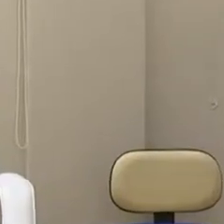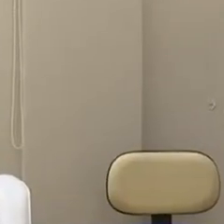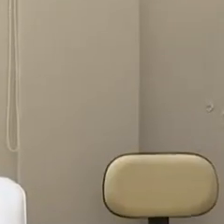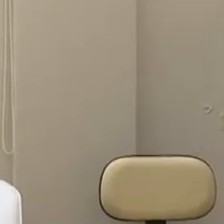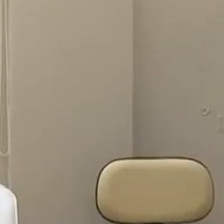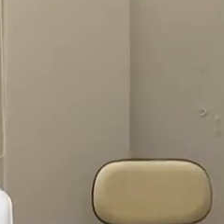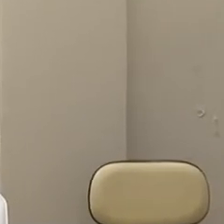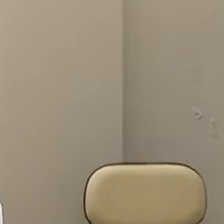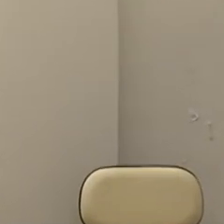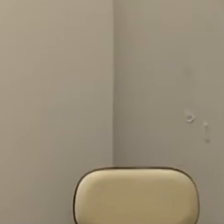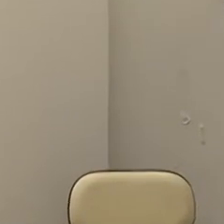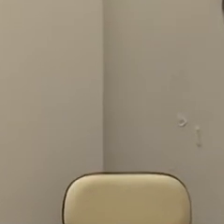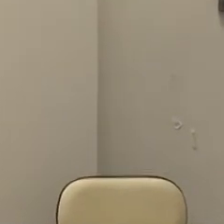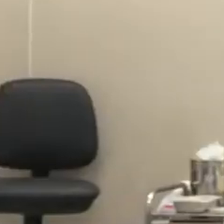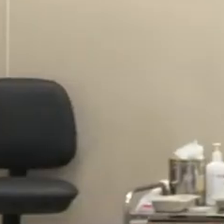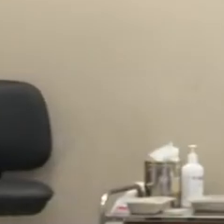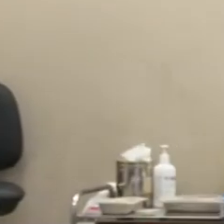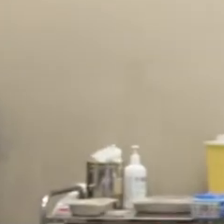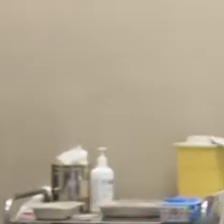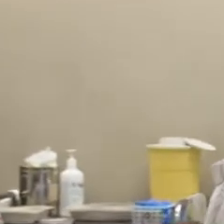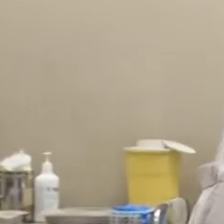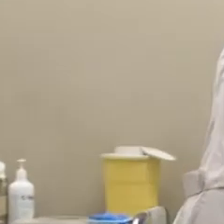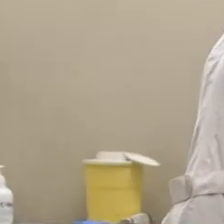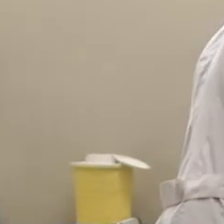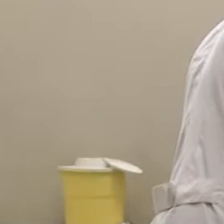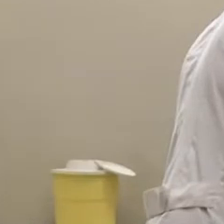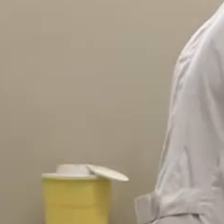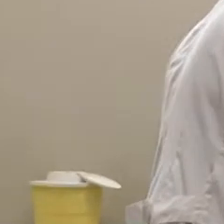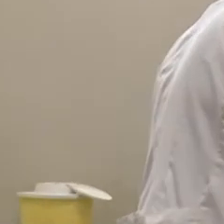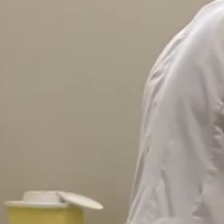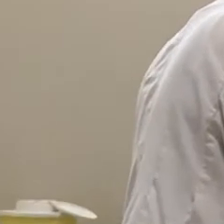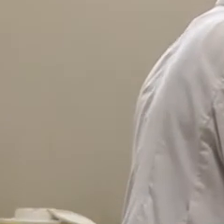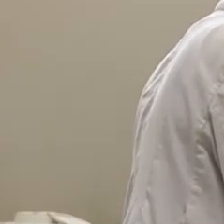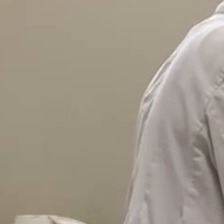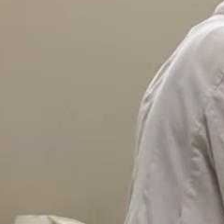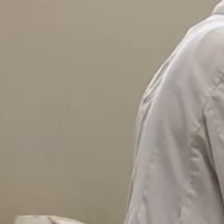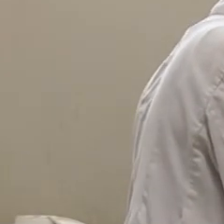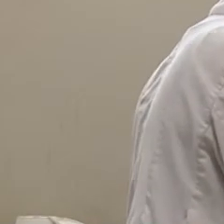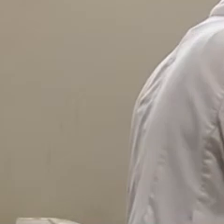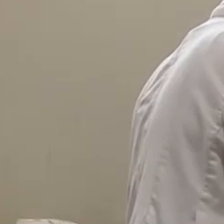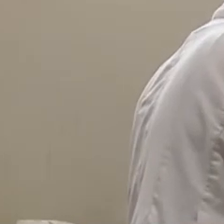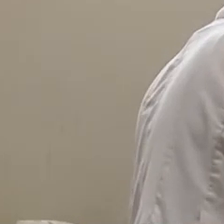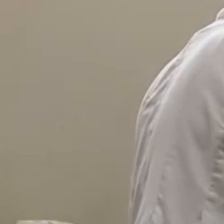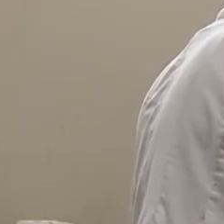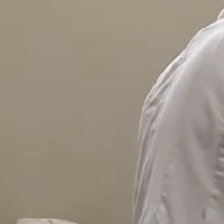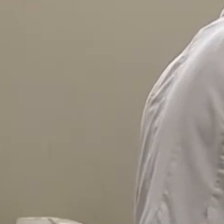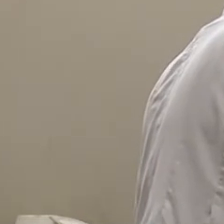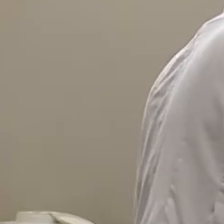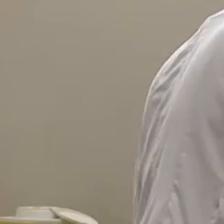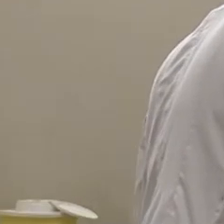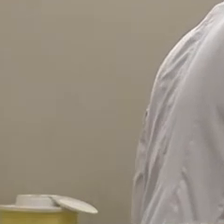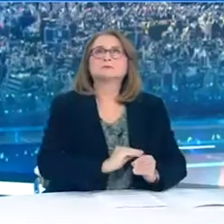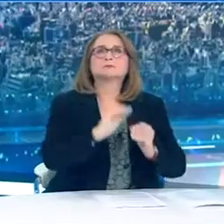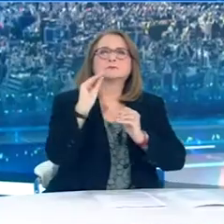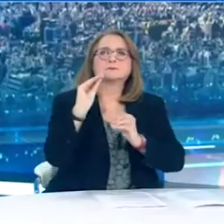Πολιτικής Προστασίας, ανακοινώνοντας μία σειρά περιοχών, μεταξύ των οποίων Μεσσηνία και Αρκαδία, που ανεβαίνουν επίπεδο στον επιδημιολογικό χάρτη. Σε